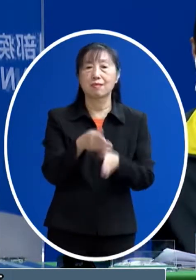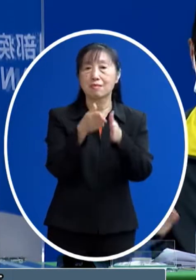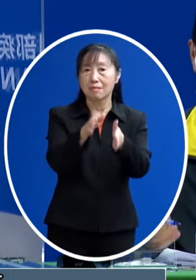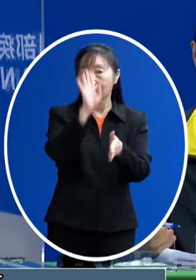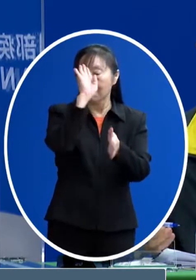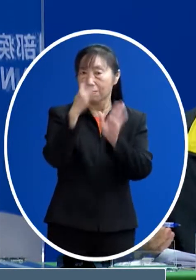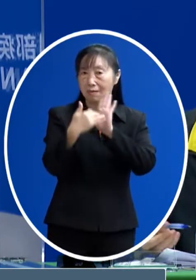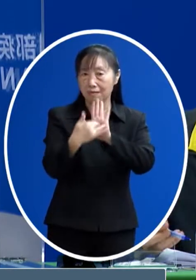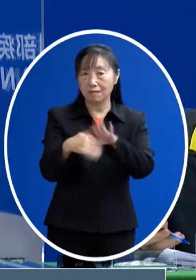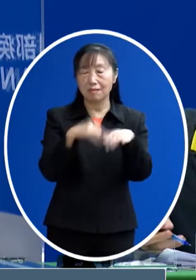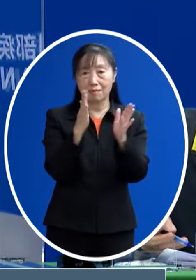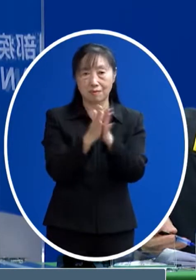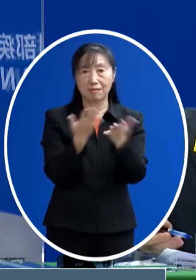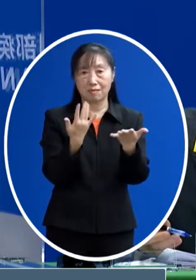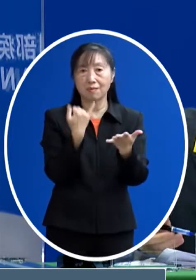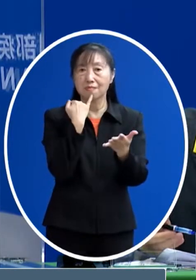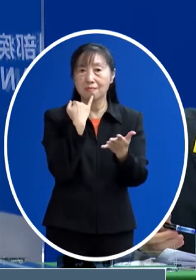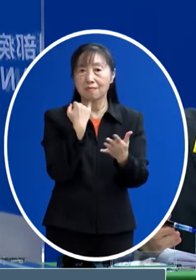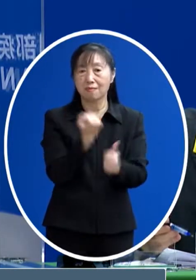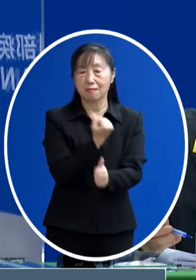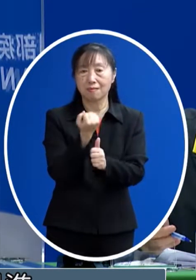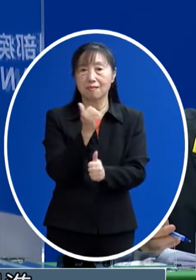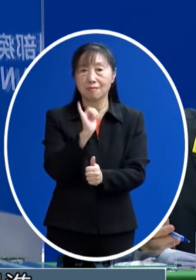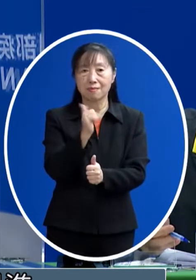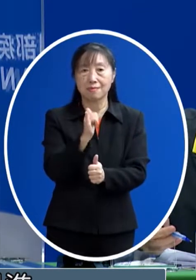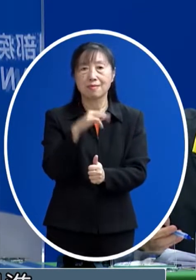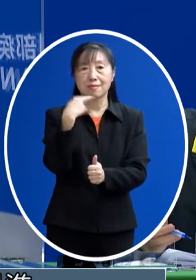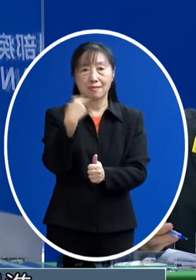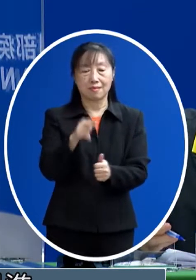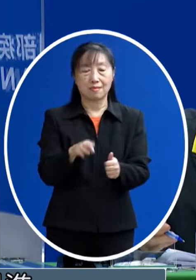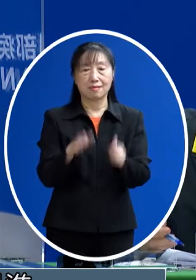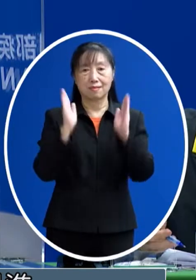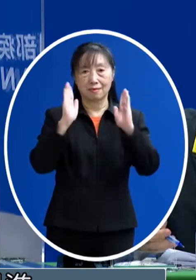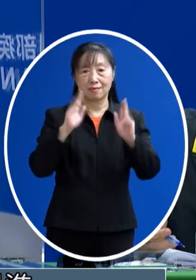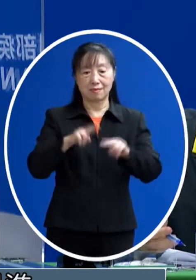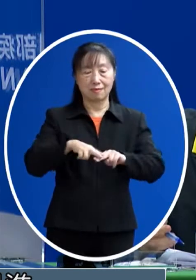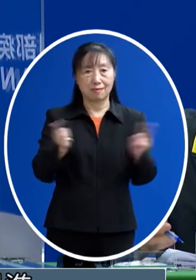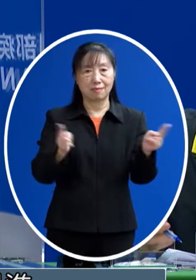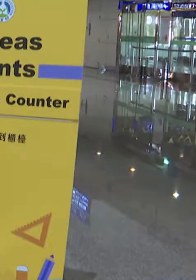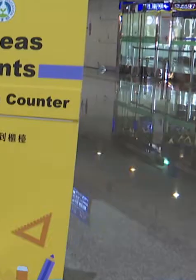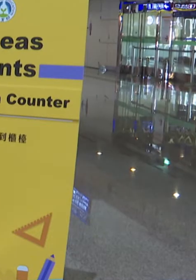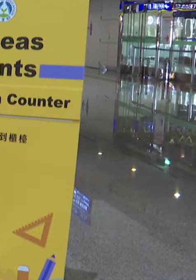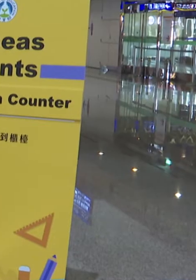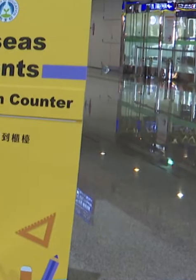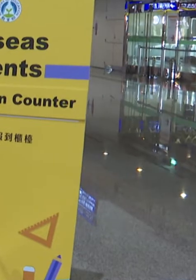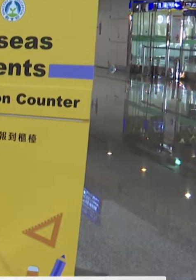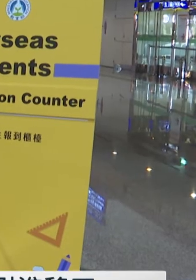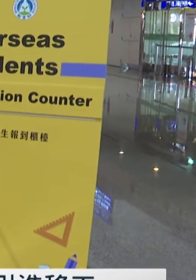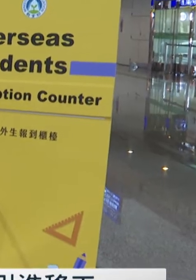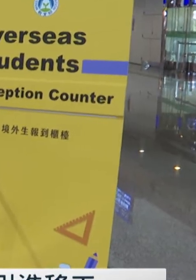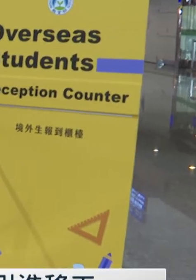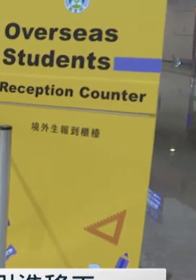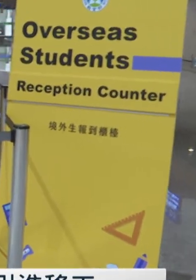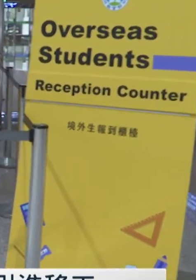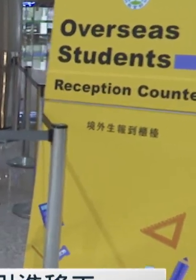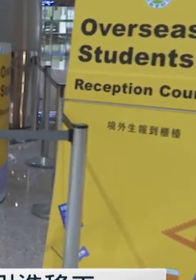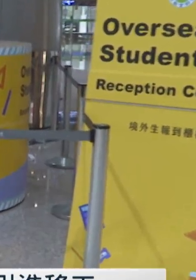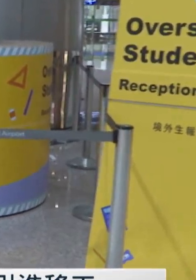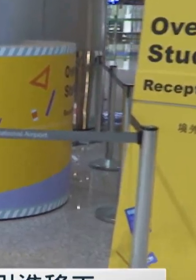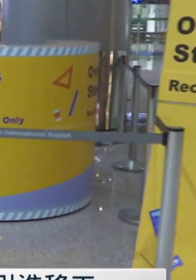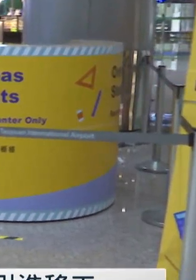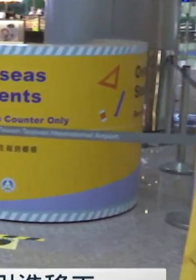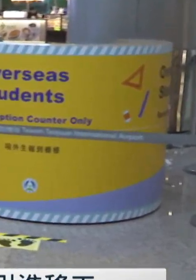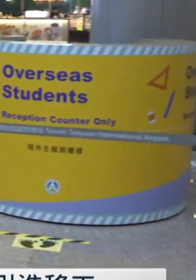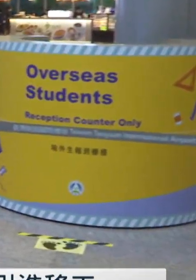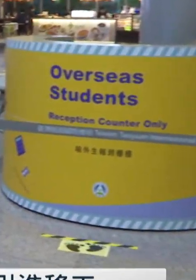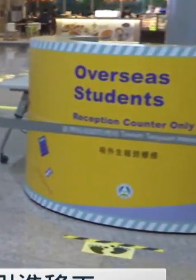施能够确保的情况之下，能够来正式开放移工的专案引进。 但基于防疫安全和即将到